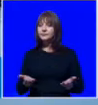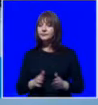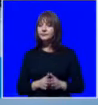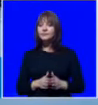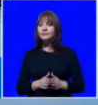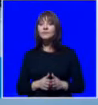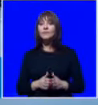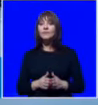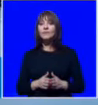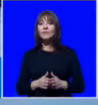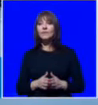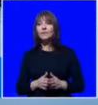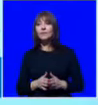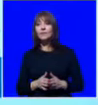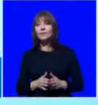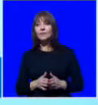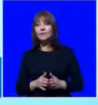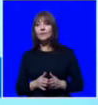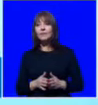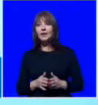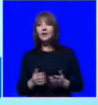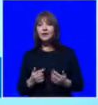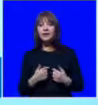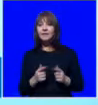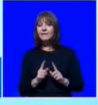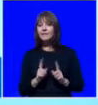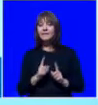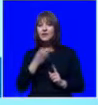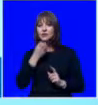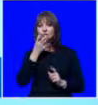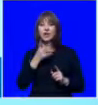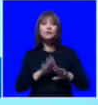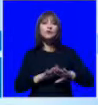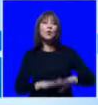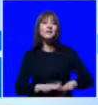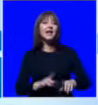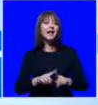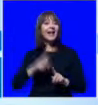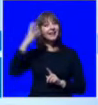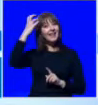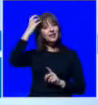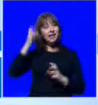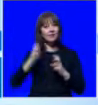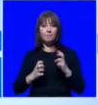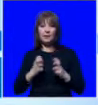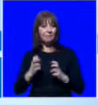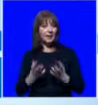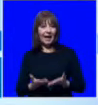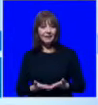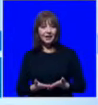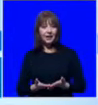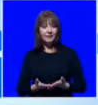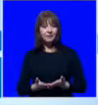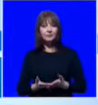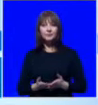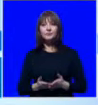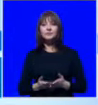тук е НЕК и така нататък, които не случайно са останали държавни. Да, така е. Разбирам ви. Понеже трябва да